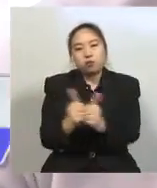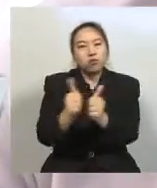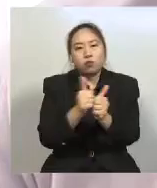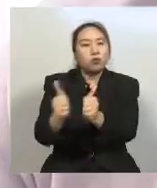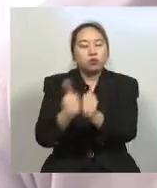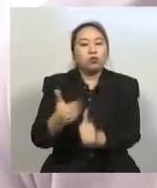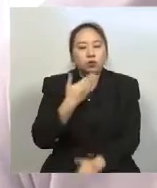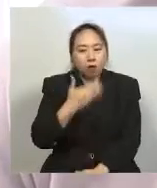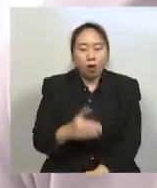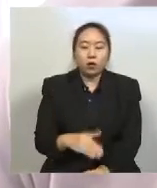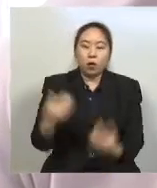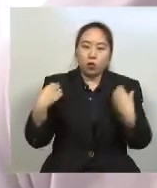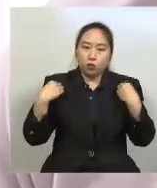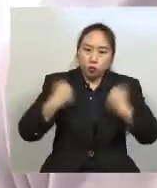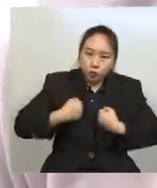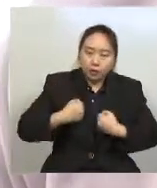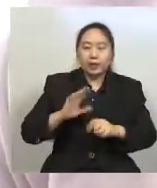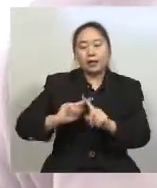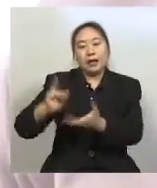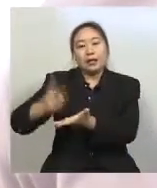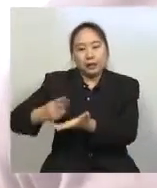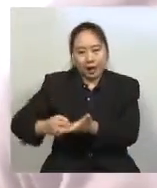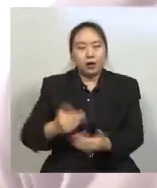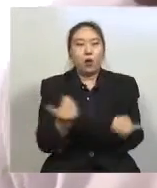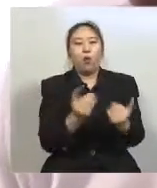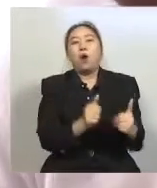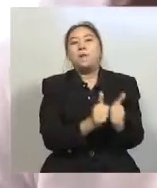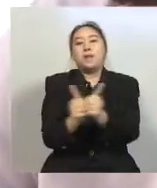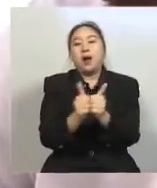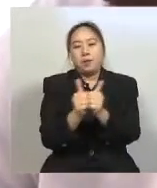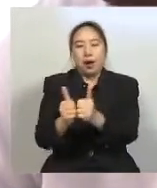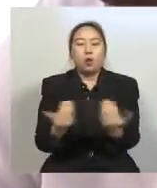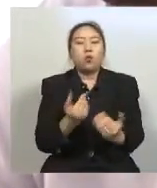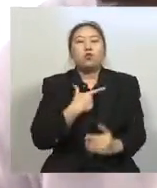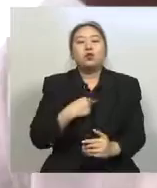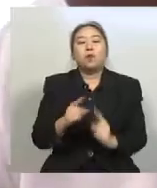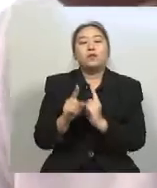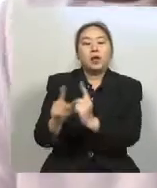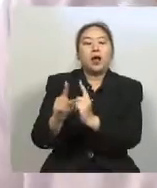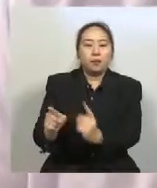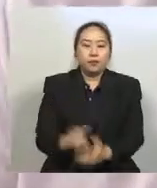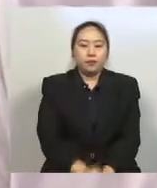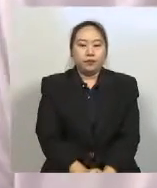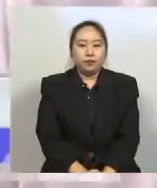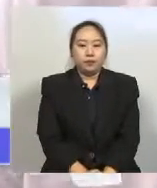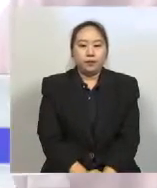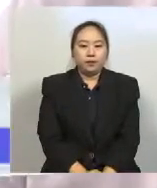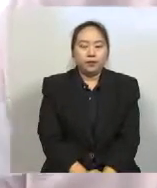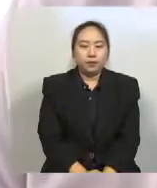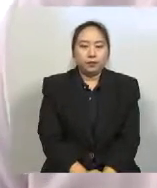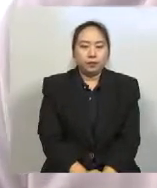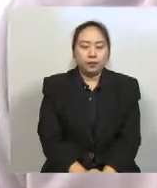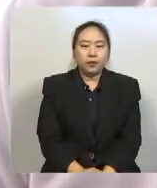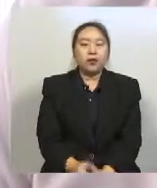ดที่มีที่เขาใส่ลูกก็ชอบไปด้วยเราก็มันทำไปแล้ว